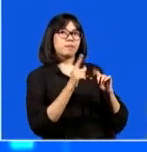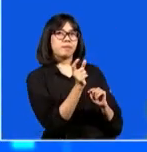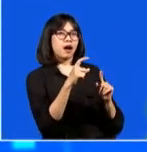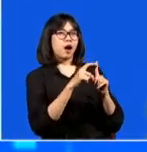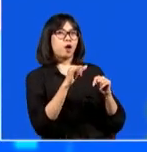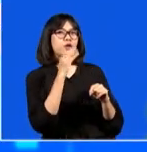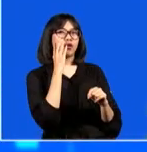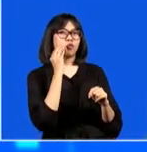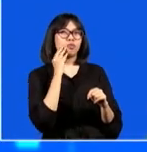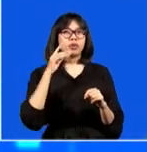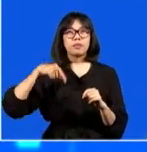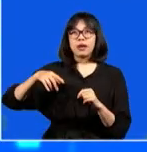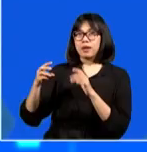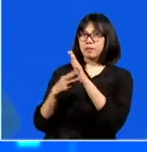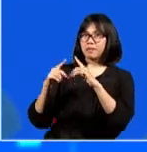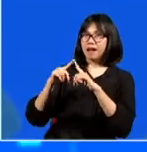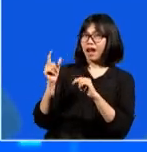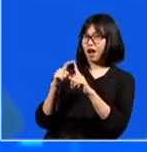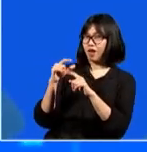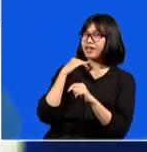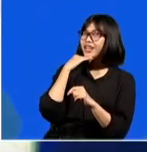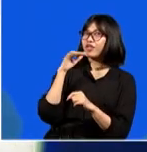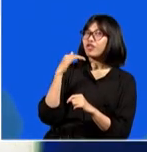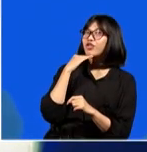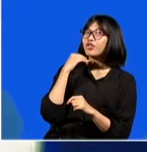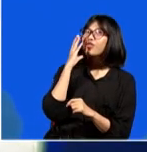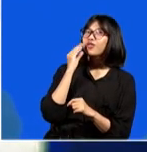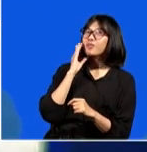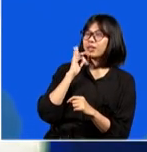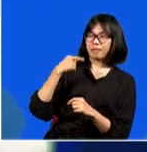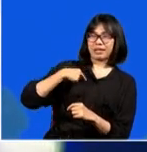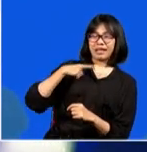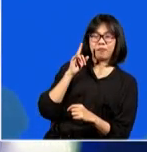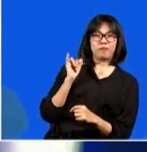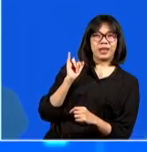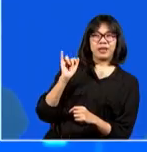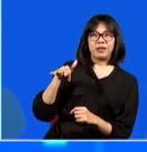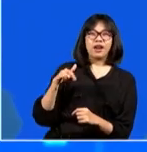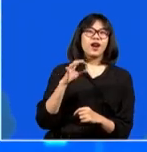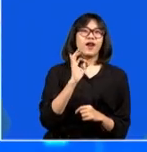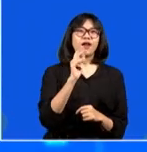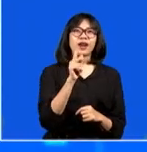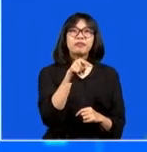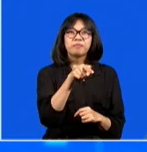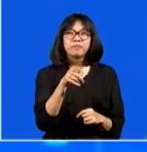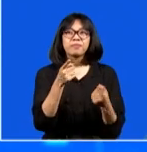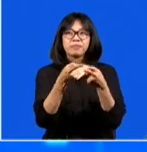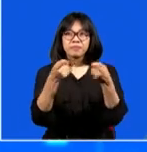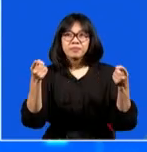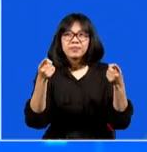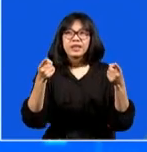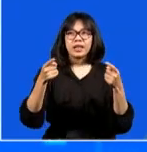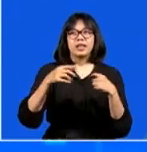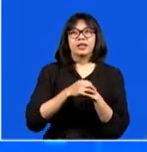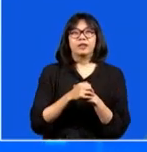Maksudnya seperti saya ya Oke baik sekali lagi hadirin dan yang lebih istimewa lagi